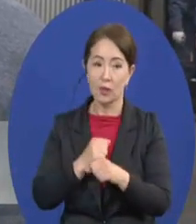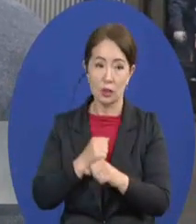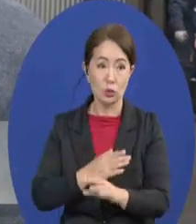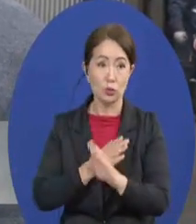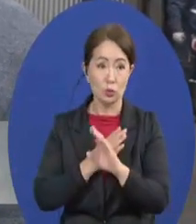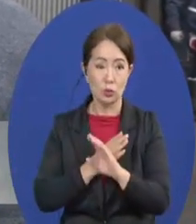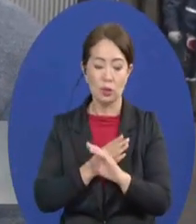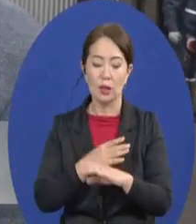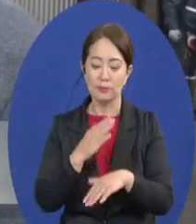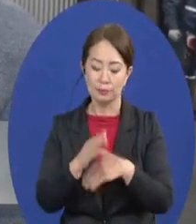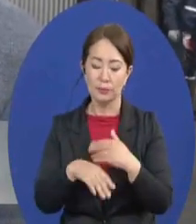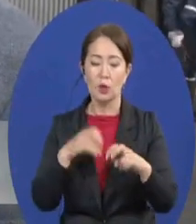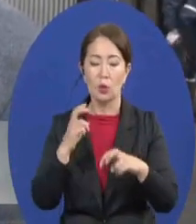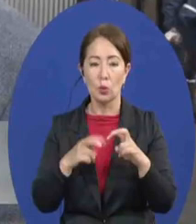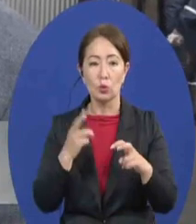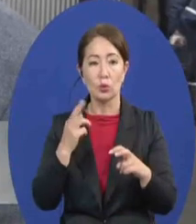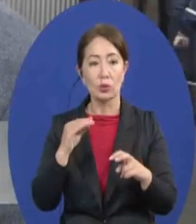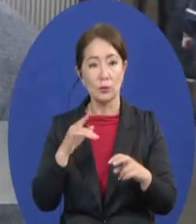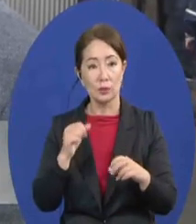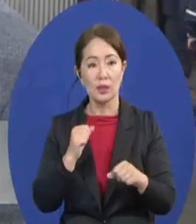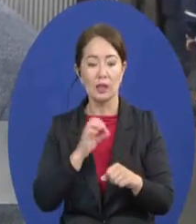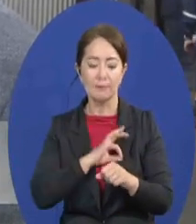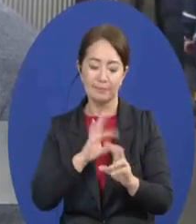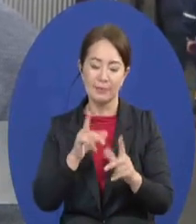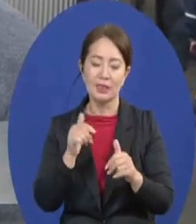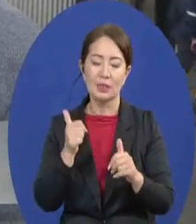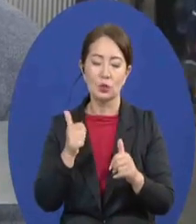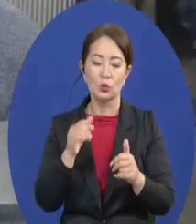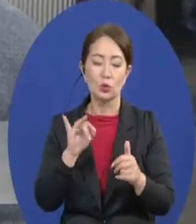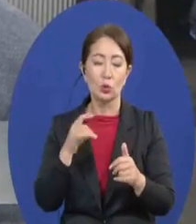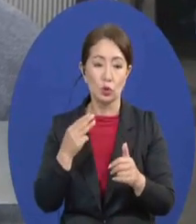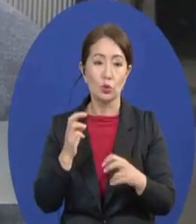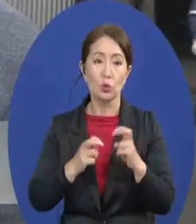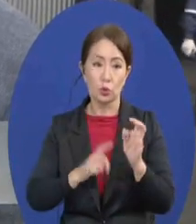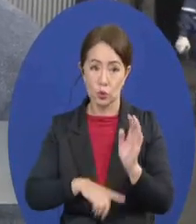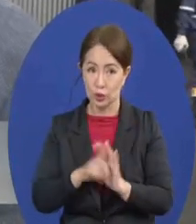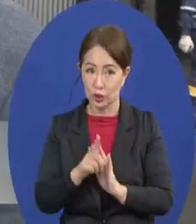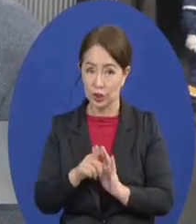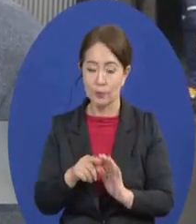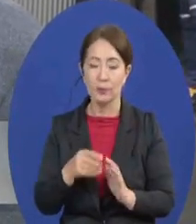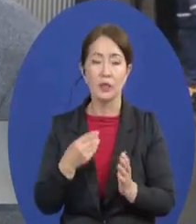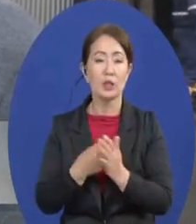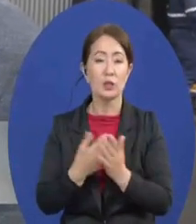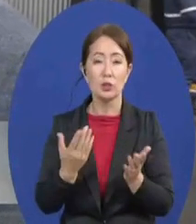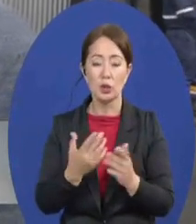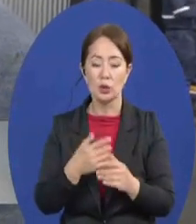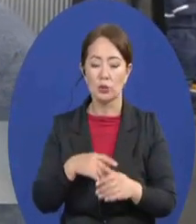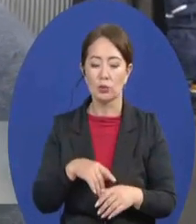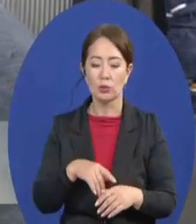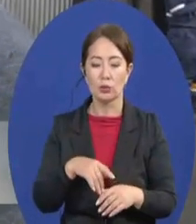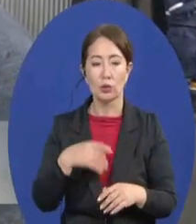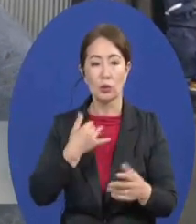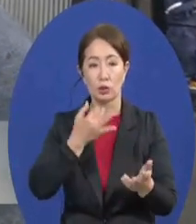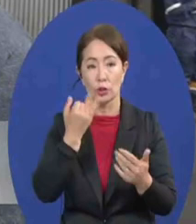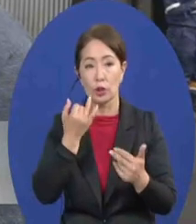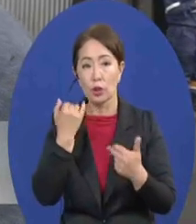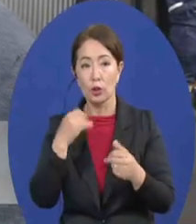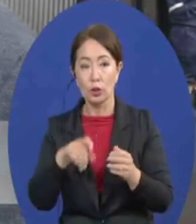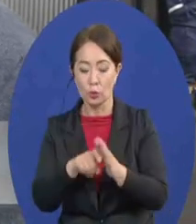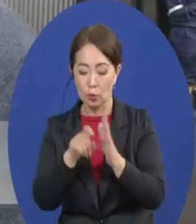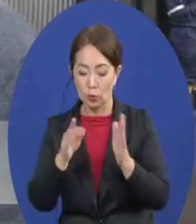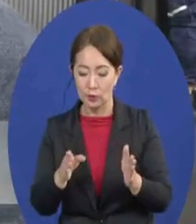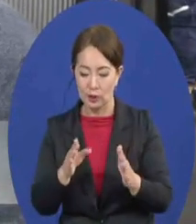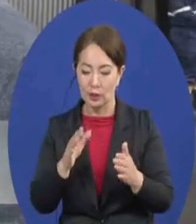дууссан. Үйлдвэрүүд дамжлагууд ашиглалтанд орж сайдруулсан шахмал төс үйлдвэрлэж эхэлсэн. Өөрөөр хэлбэл өдрөөс 7-7 хоногоор